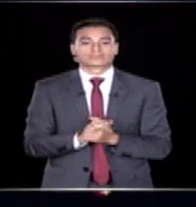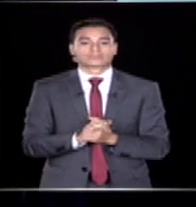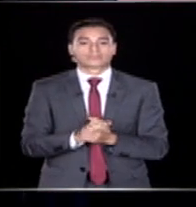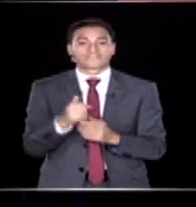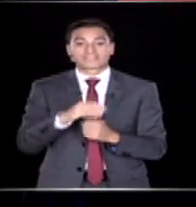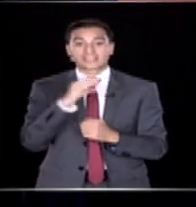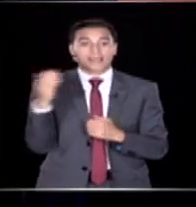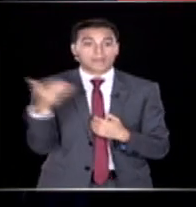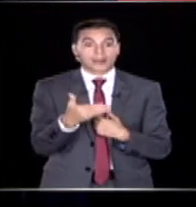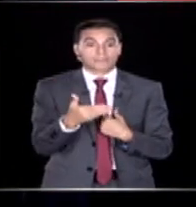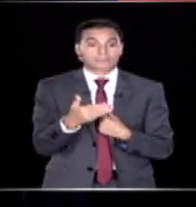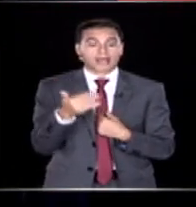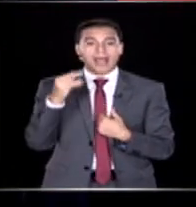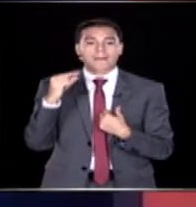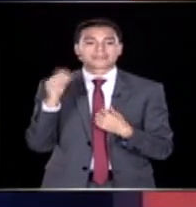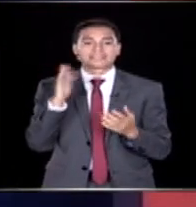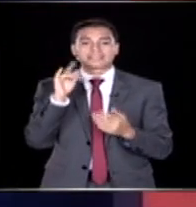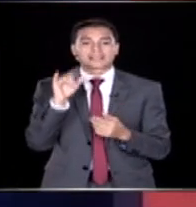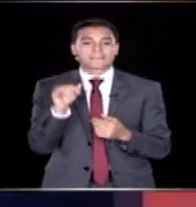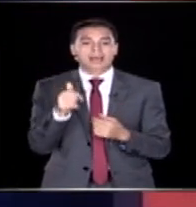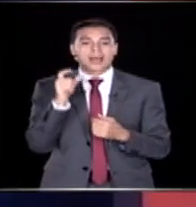في إجابة؟ أحمد سليمان.